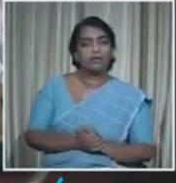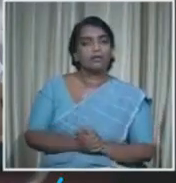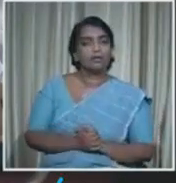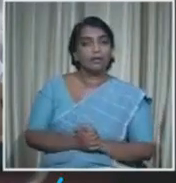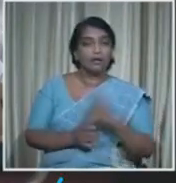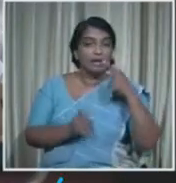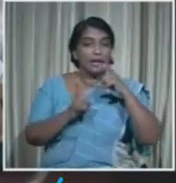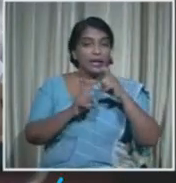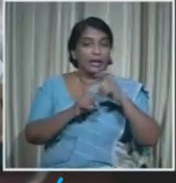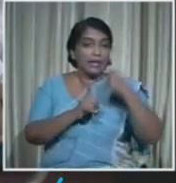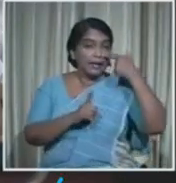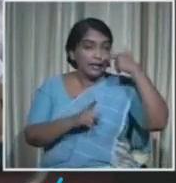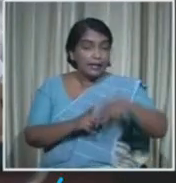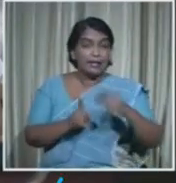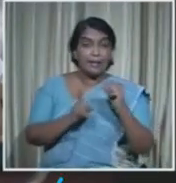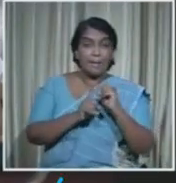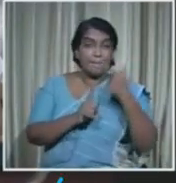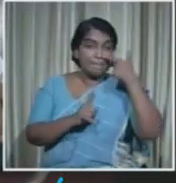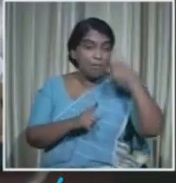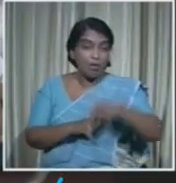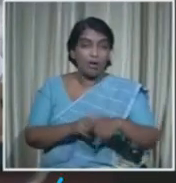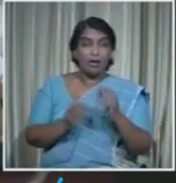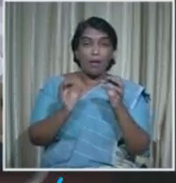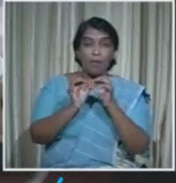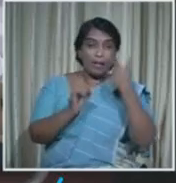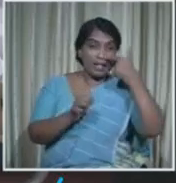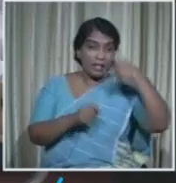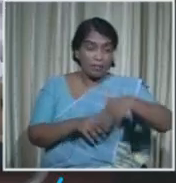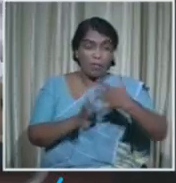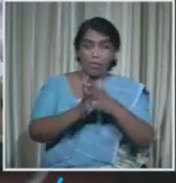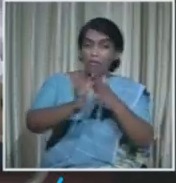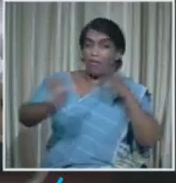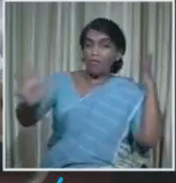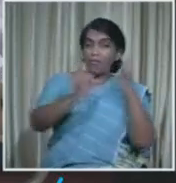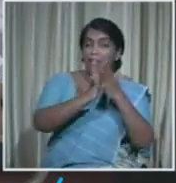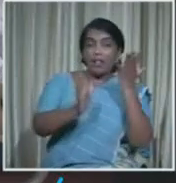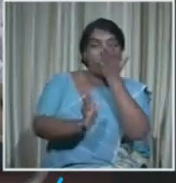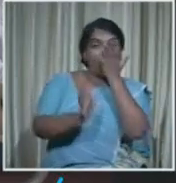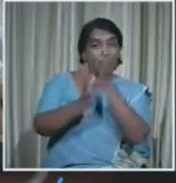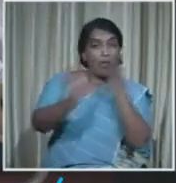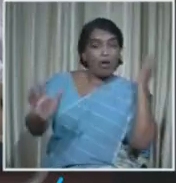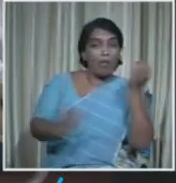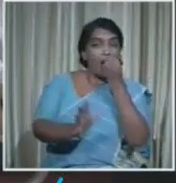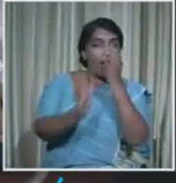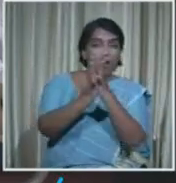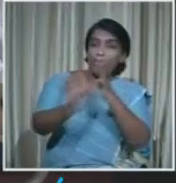ඩීසල් පොලිම පෙට්‍රල් පොලිම භූමි තෙල් පොලිම සීනි පොලිම හාල් පොලිම